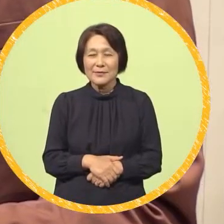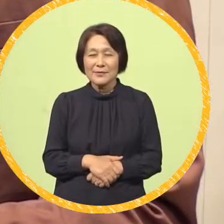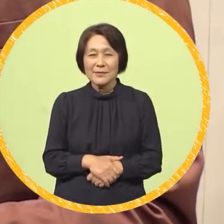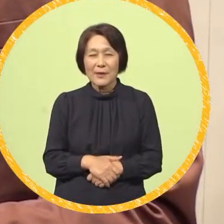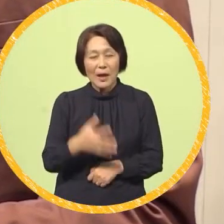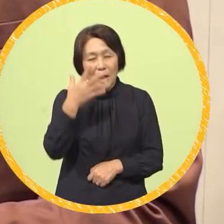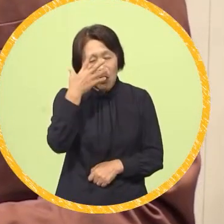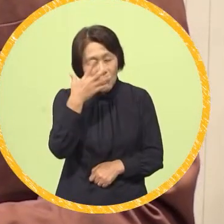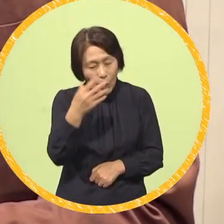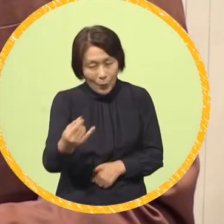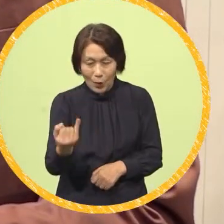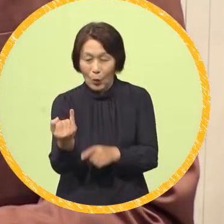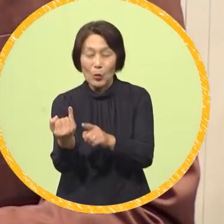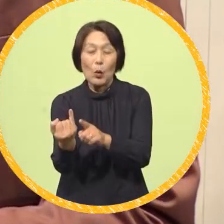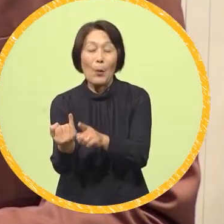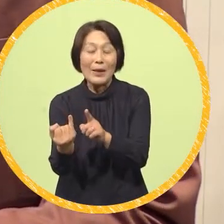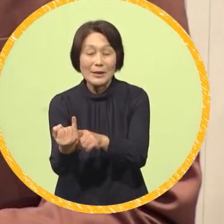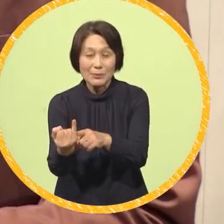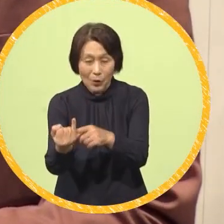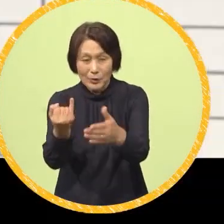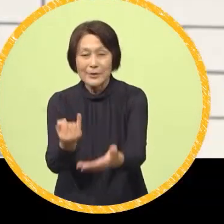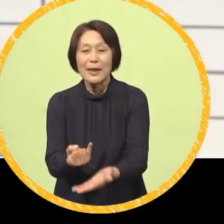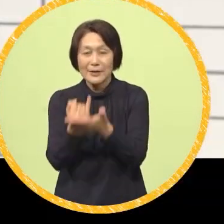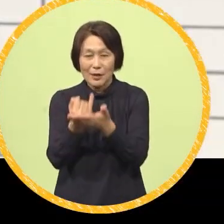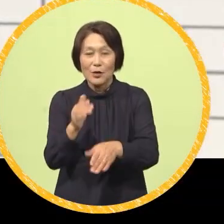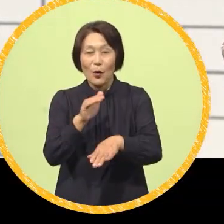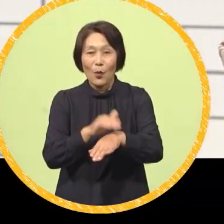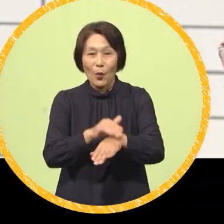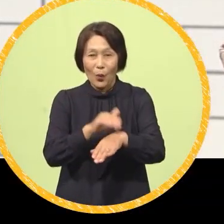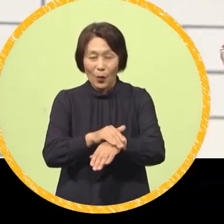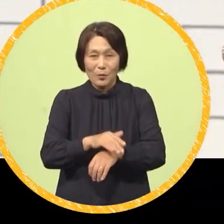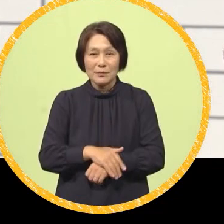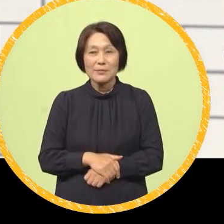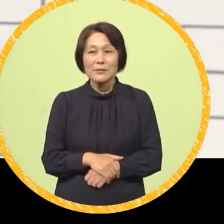興味がありそうな友達も助けるならこうしましょう。